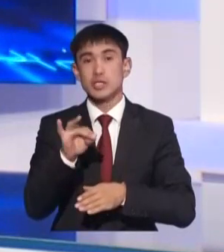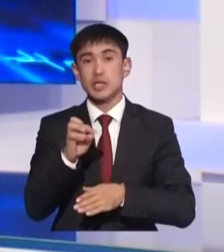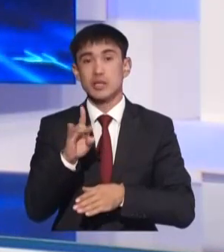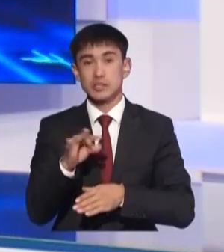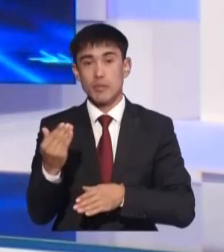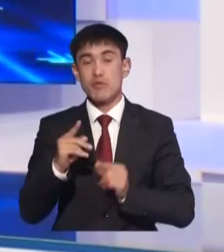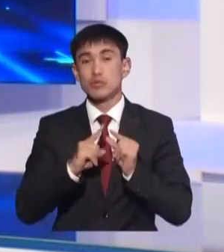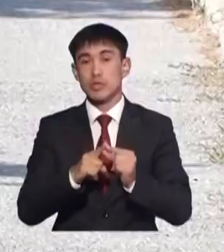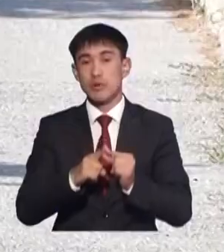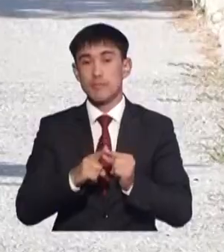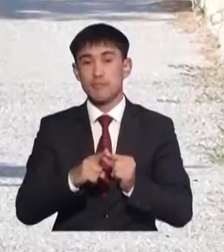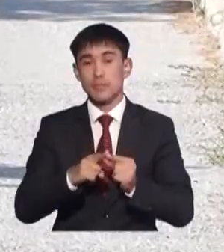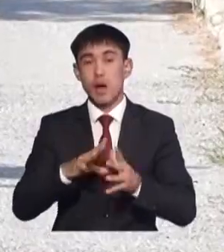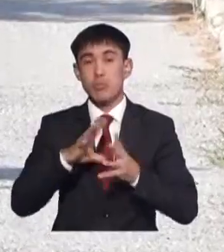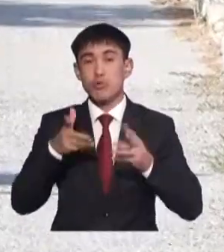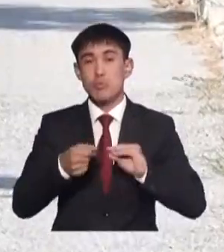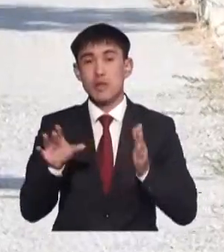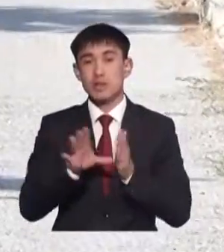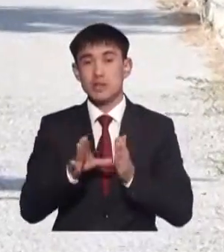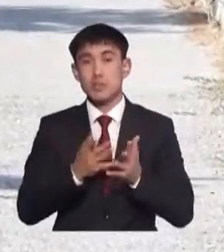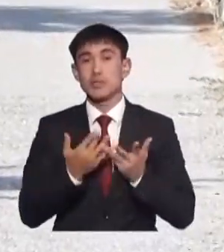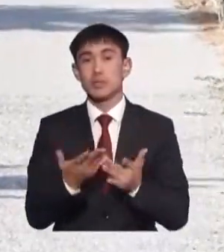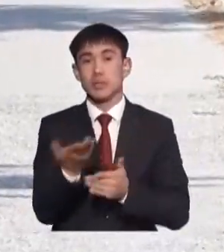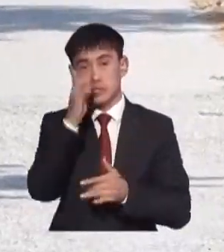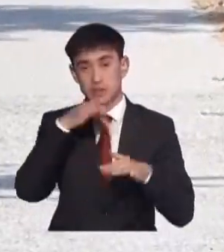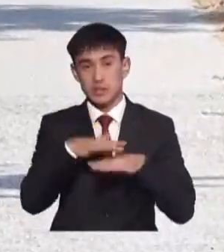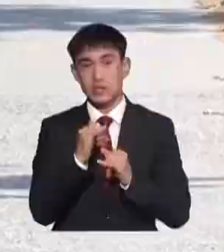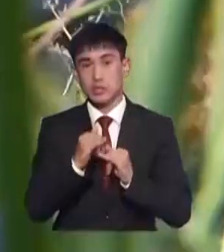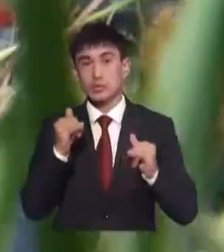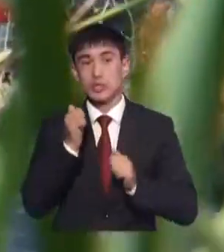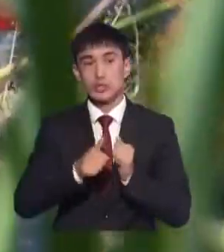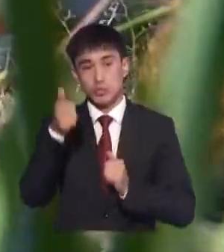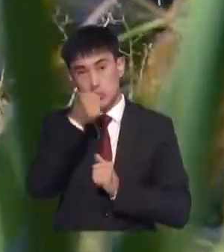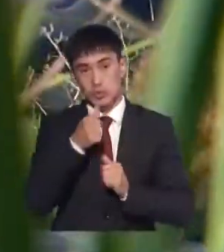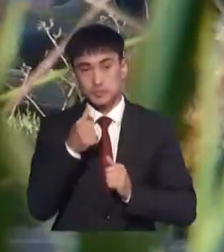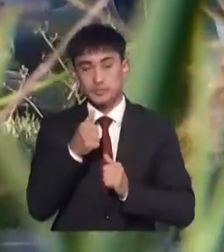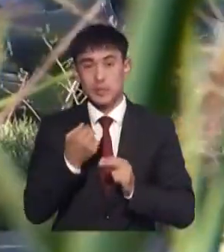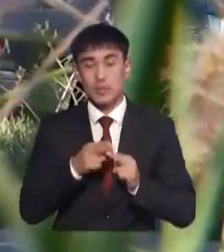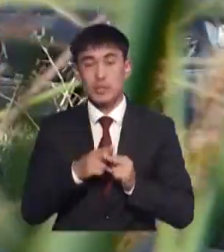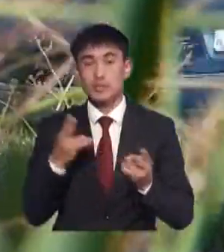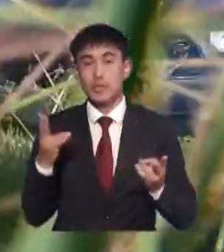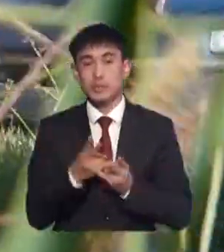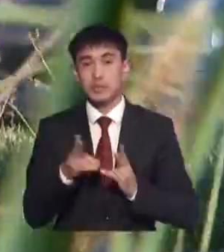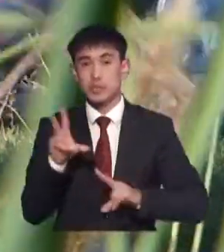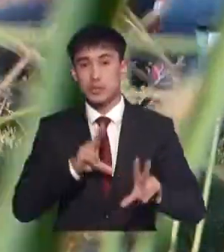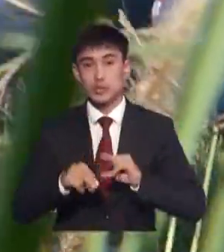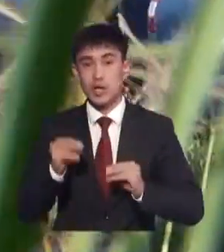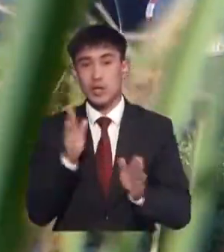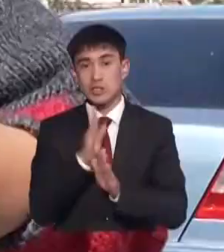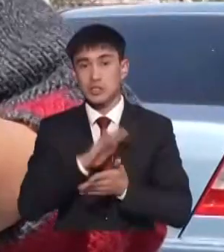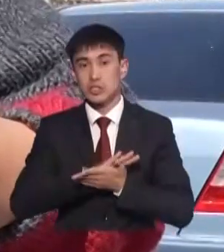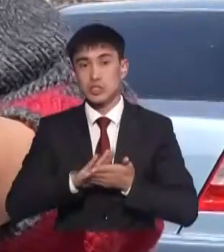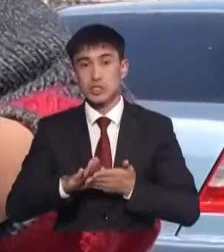Кажет Андас. По его словам, объемы энергопотребления в нашей стране растут с каждым годом, поэтому необходимы надежные